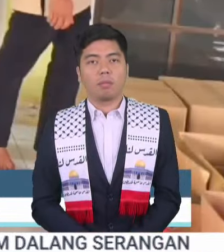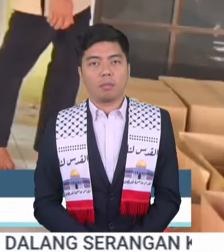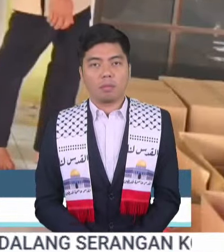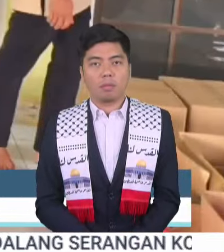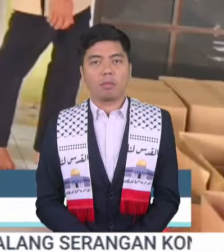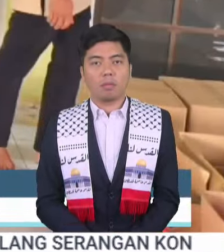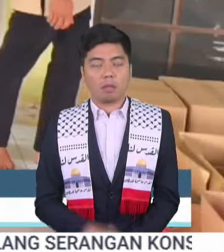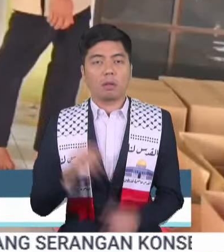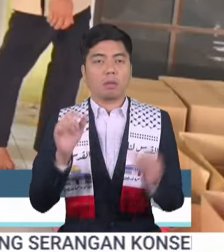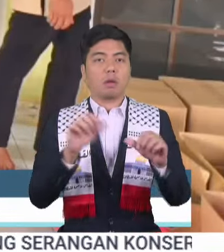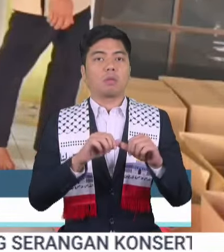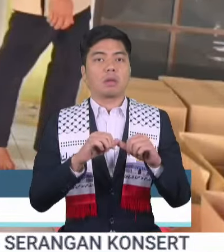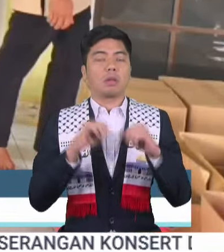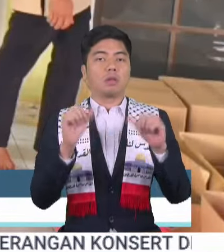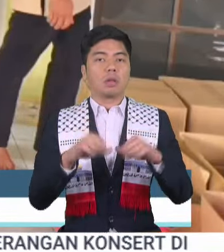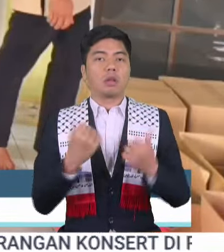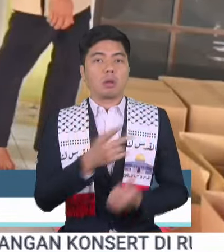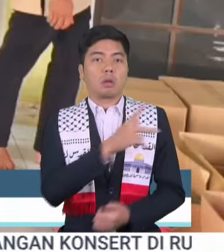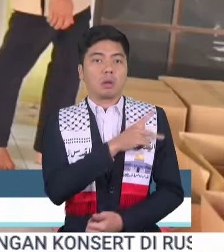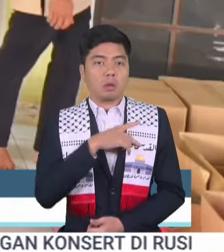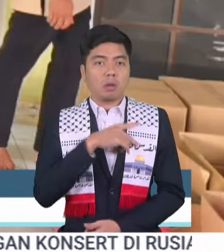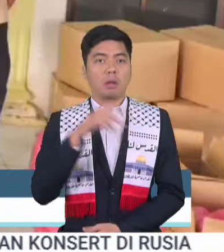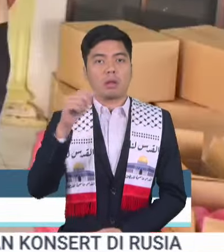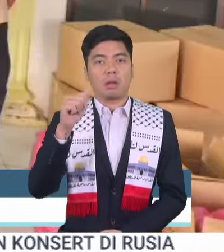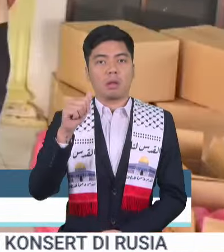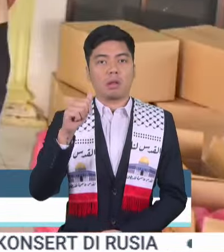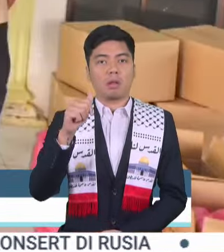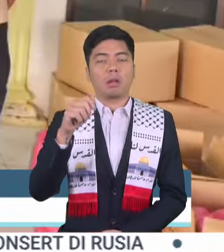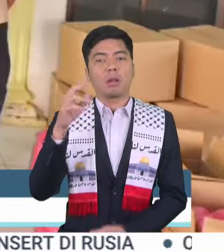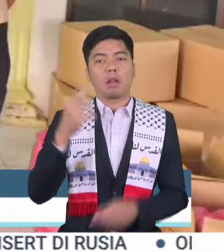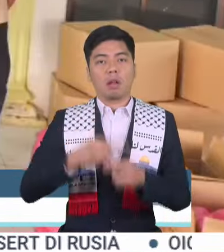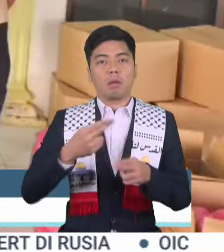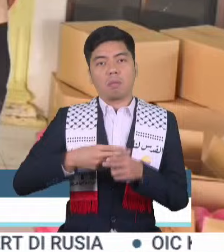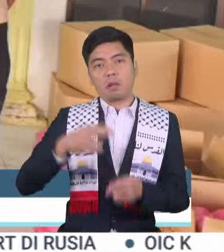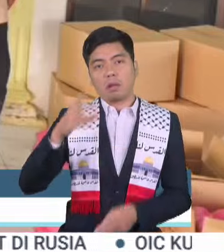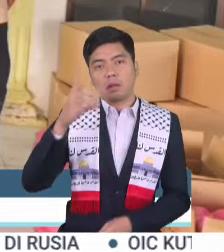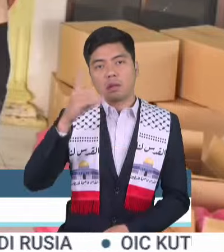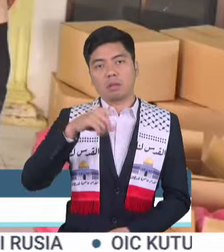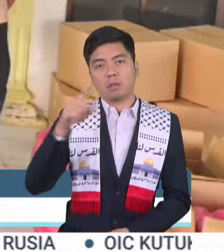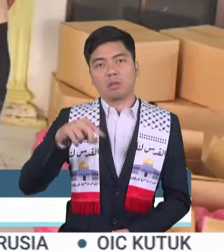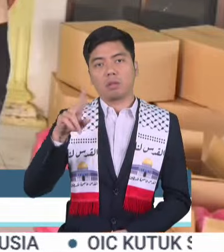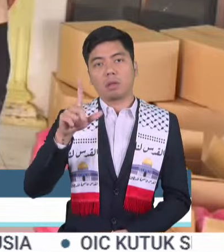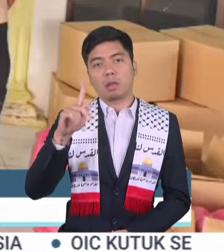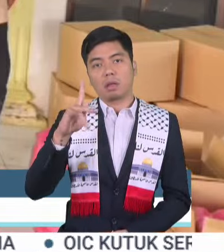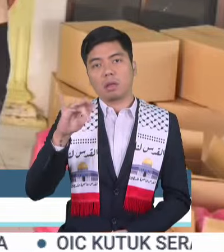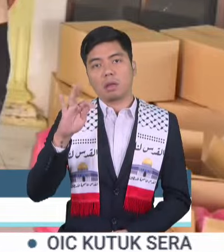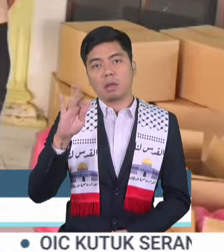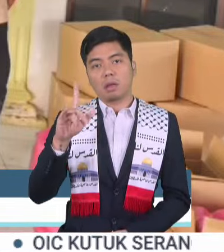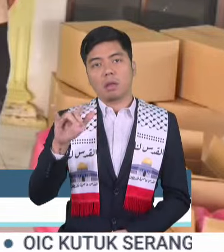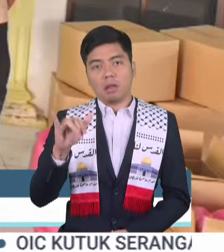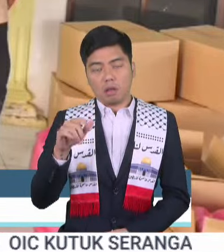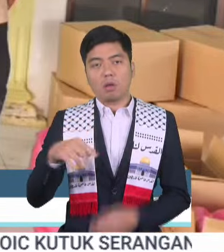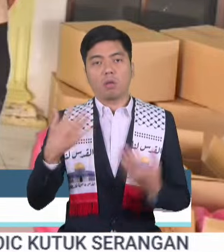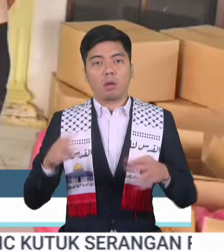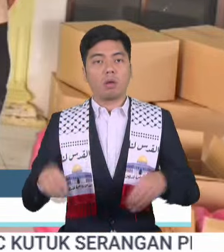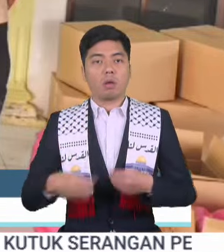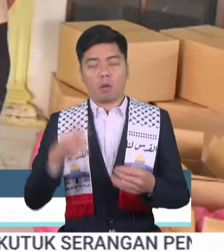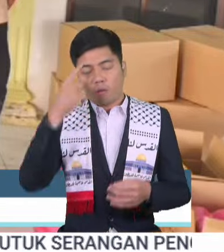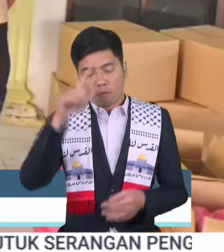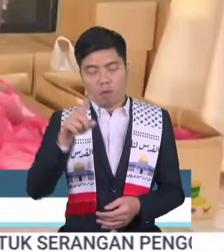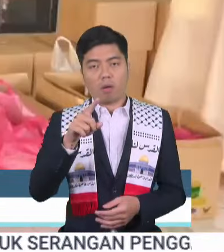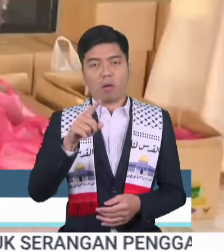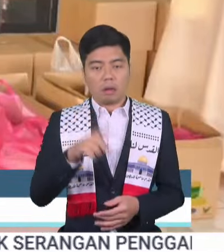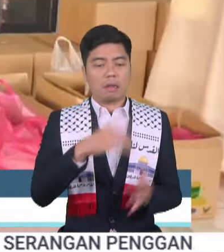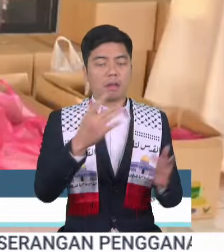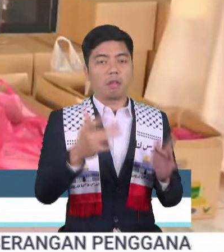Yang di-Pertua Persatuan Alumni Maktab Mahmud, Datuk Dr. Zulkifli Mohamad berkata program tahunan ini terus dilaksana pihaknya bagi